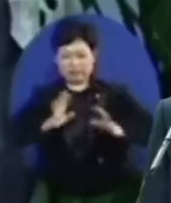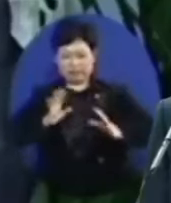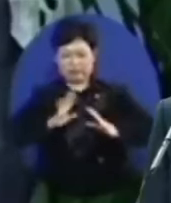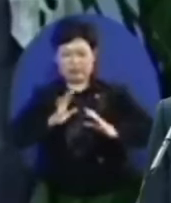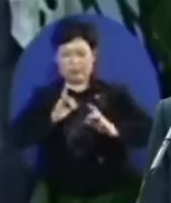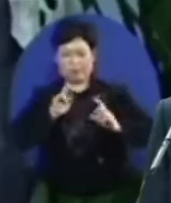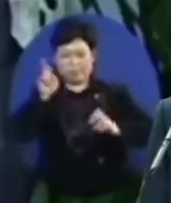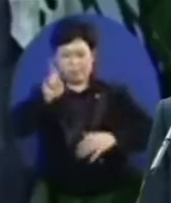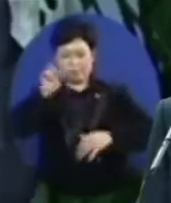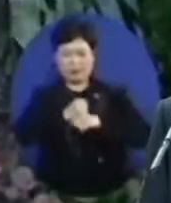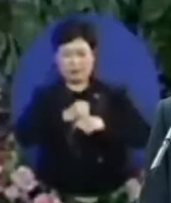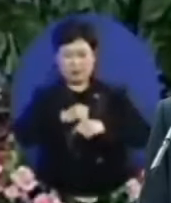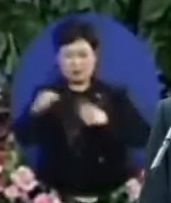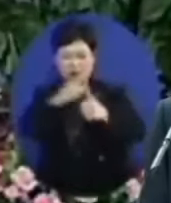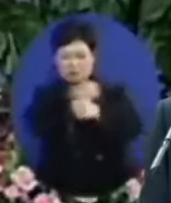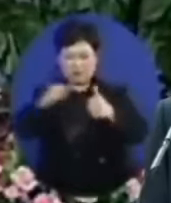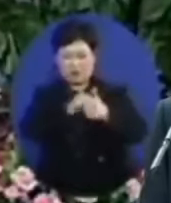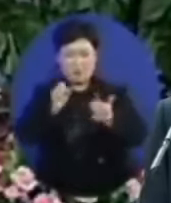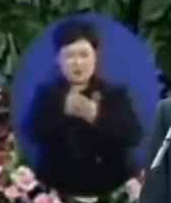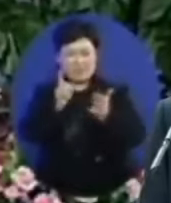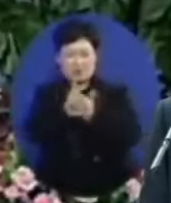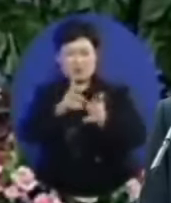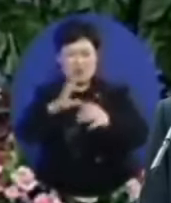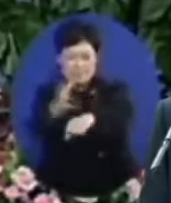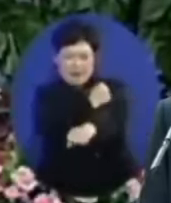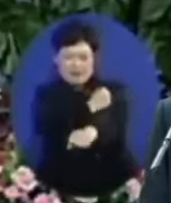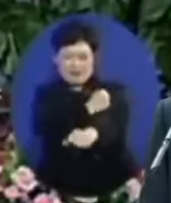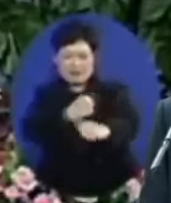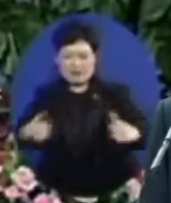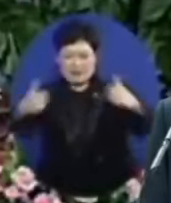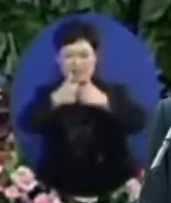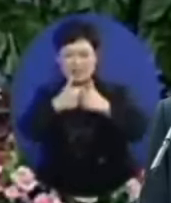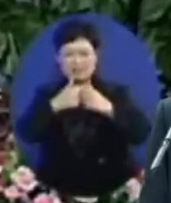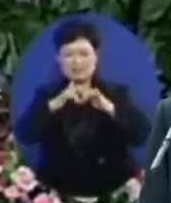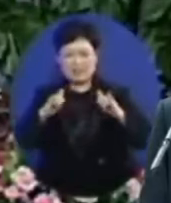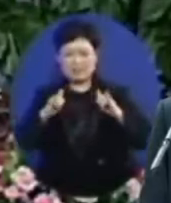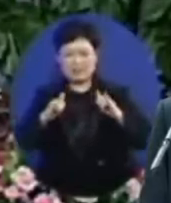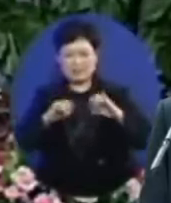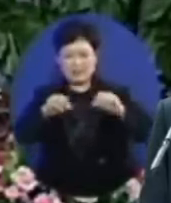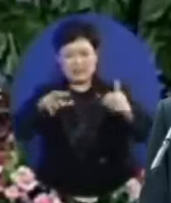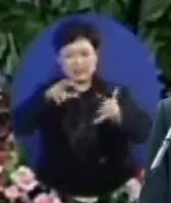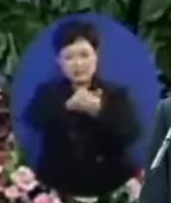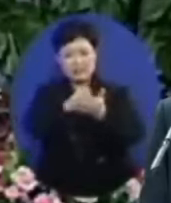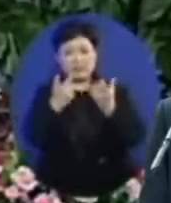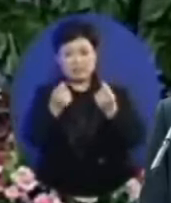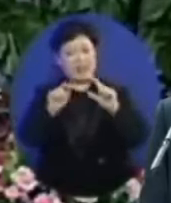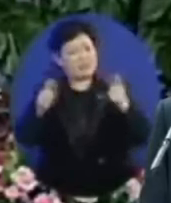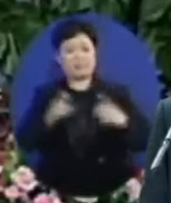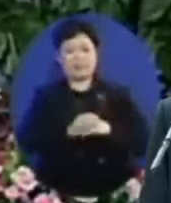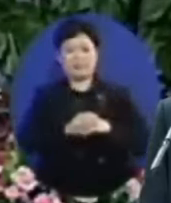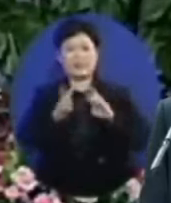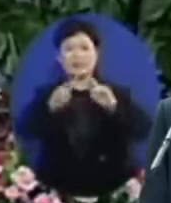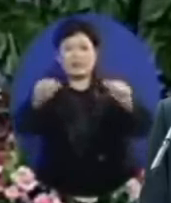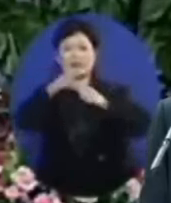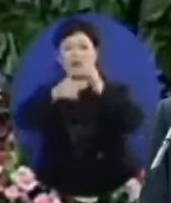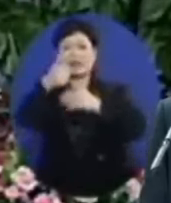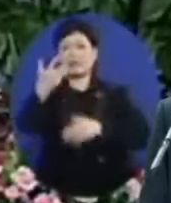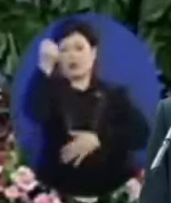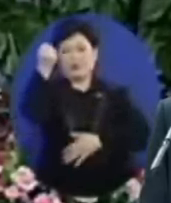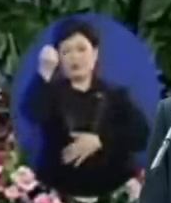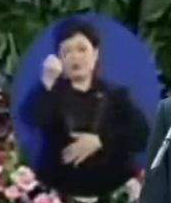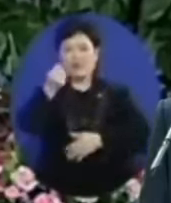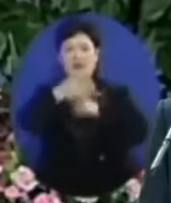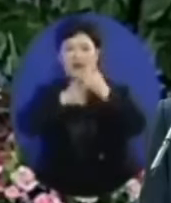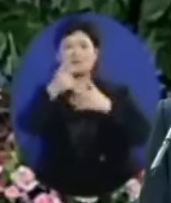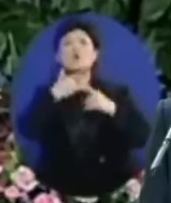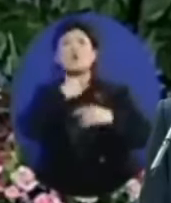휘두르고 발로 차고 맹렬히 달라드는 사람이 땅을 차지할 것 같은데 그렇지가 않아요. 땅은 하나님이 가지고 계시고